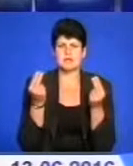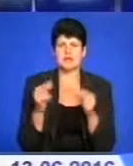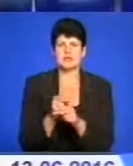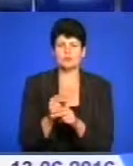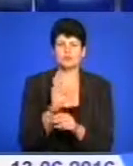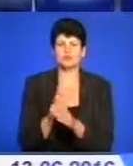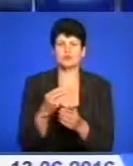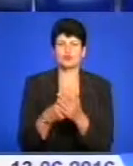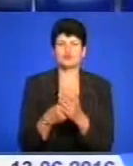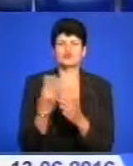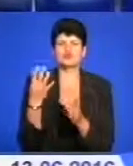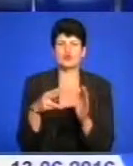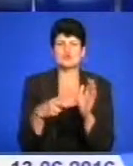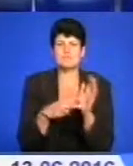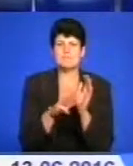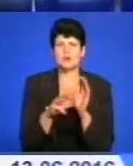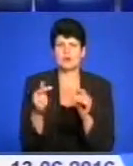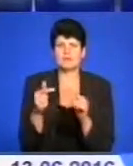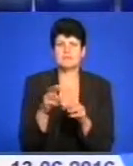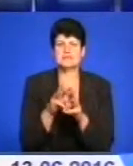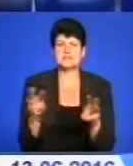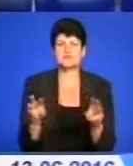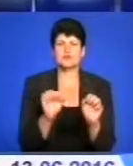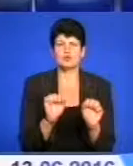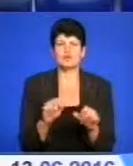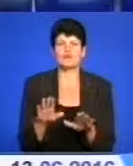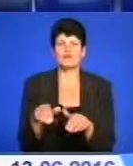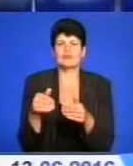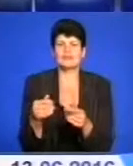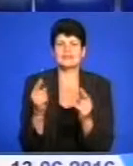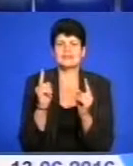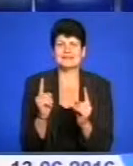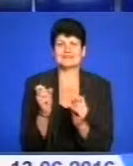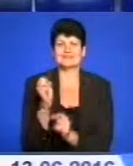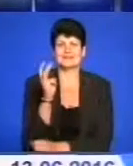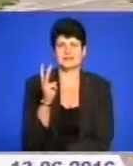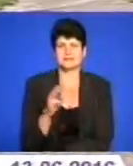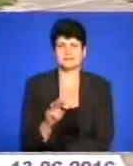вартуватиме 47 мільйонів гривень. З Міністерства оборони видали лише 13.